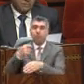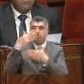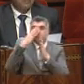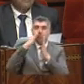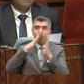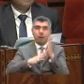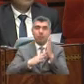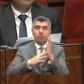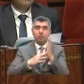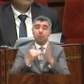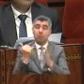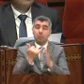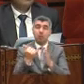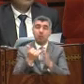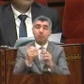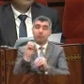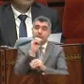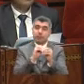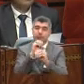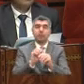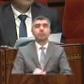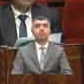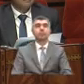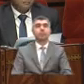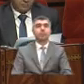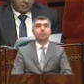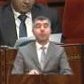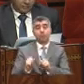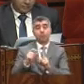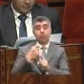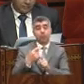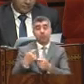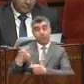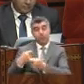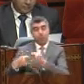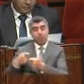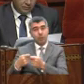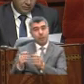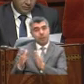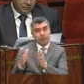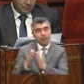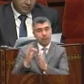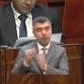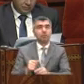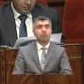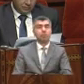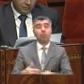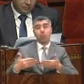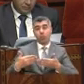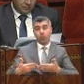خاصنا نلقاو ليه الحل وكنشتغلوا باش نلقاو ليه الحل. بالنسبة للتاجر الصغير كاين كما تعلم